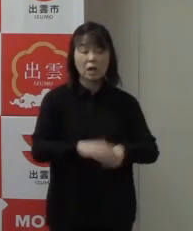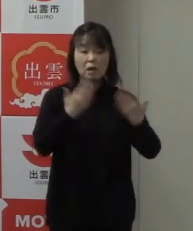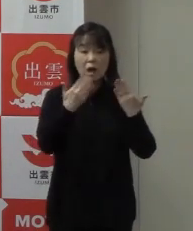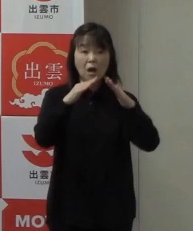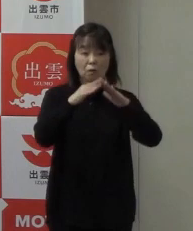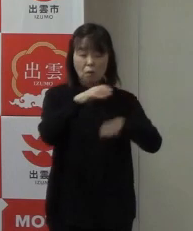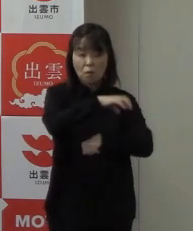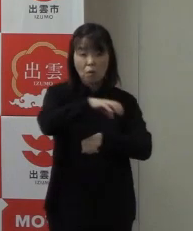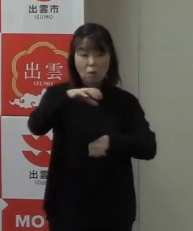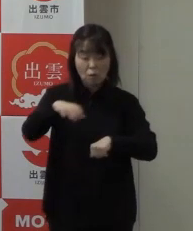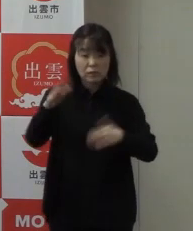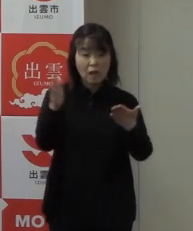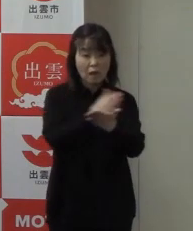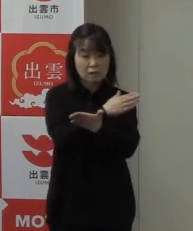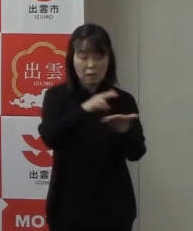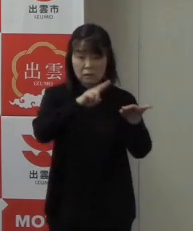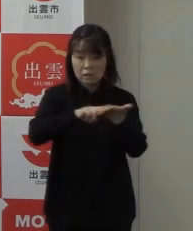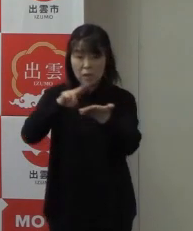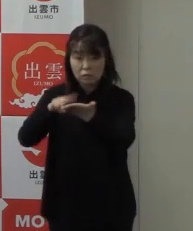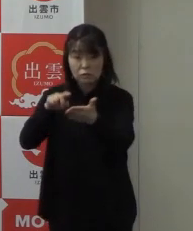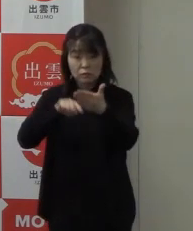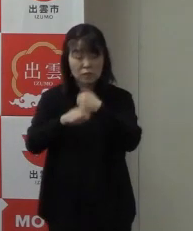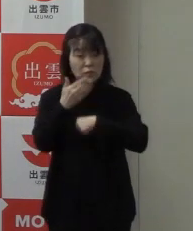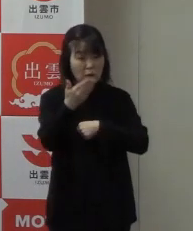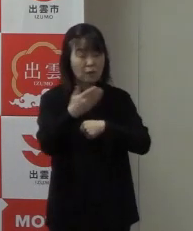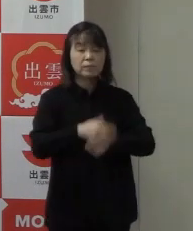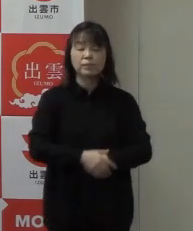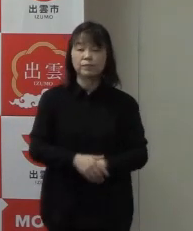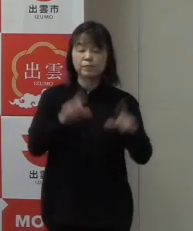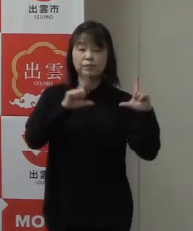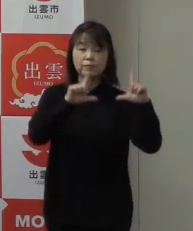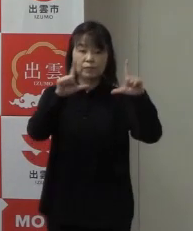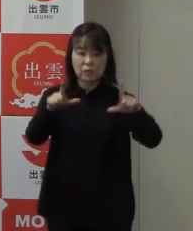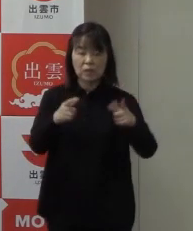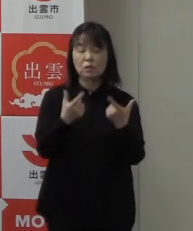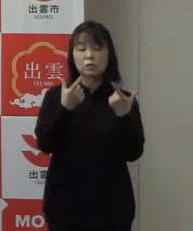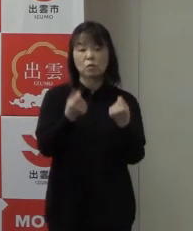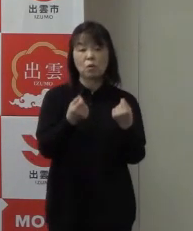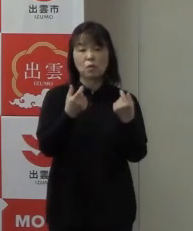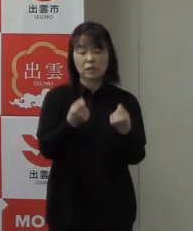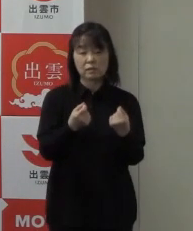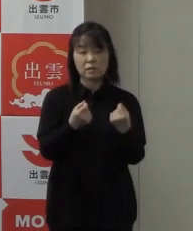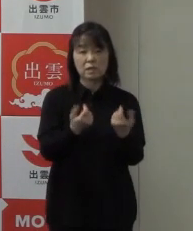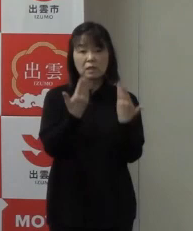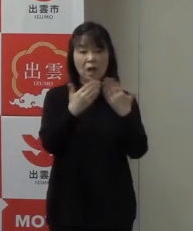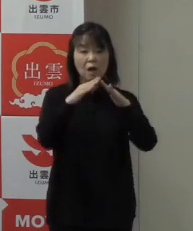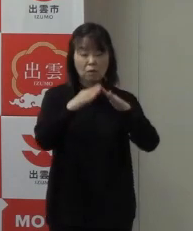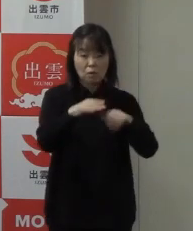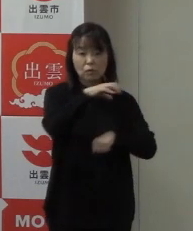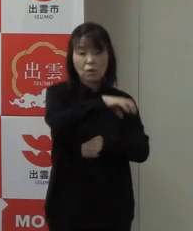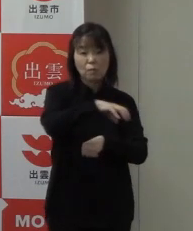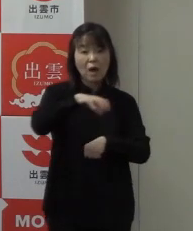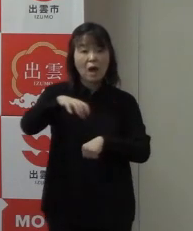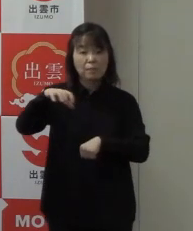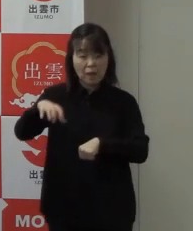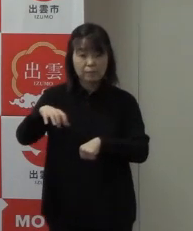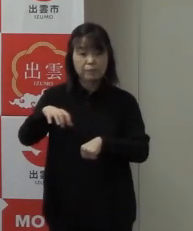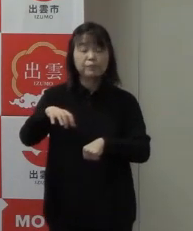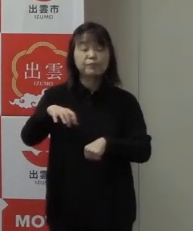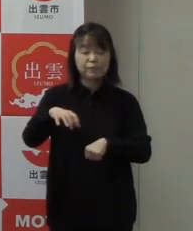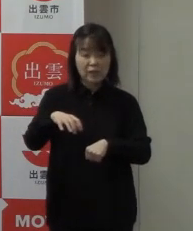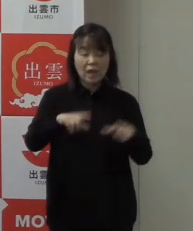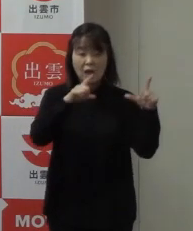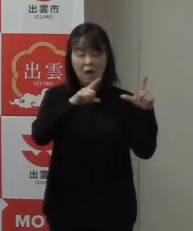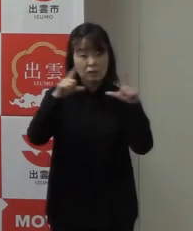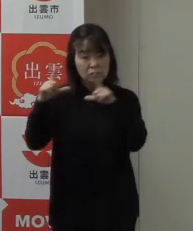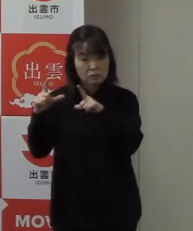判断してもらって方向性がいいかもしれない。 まあ、基本そうです。各学校で、場面に応じて外す場面があるかもしれない